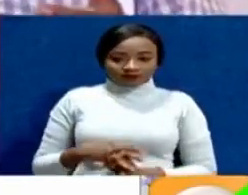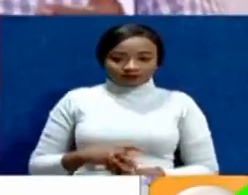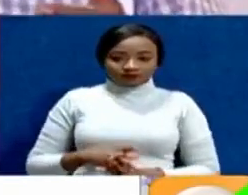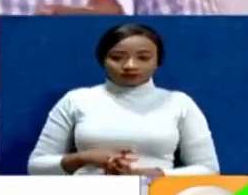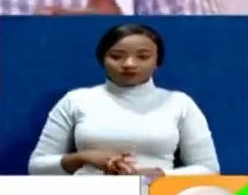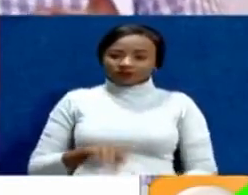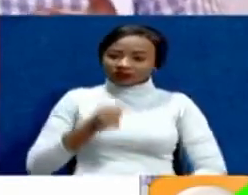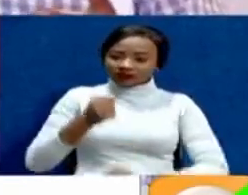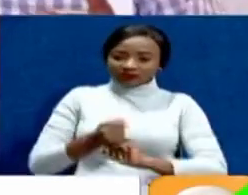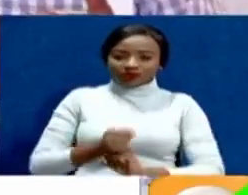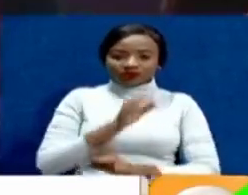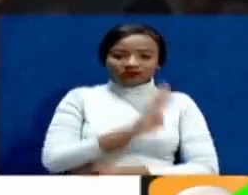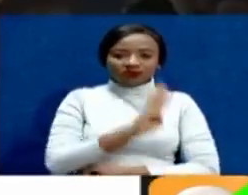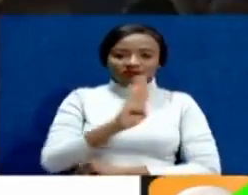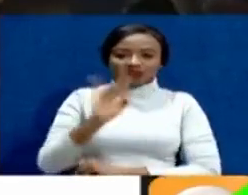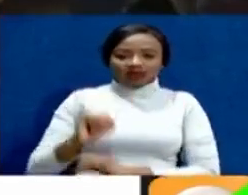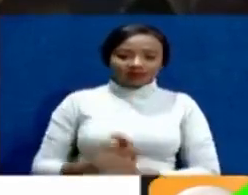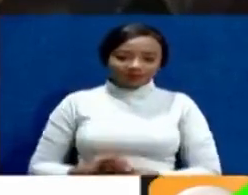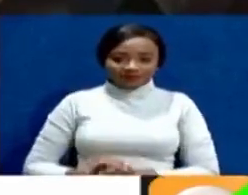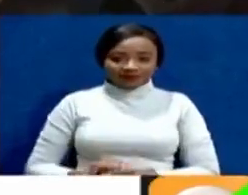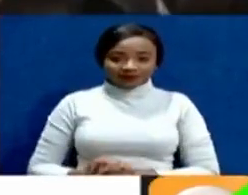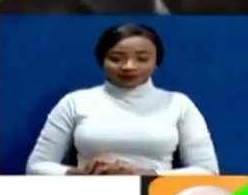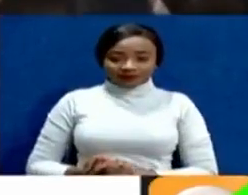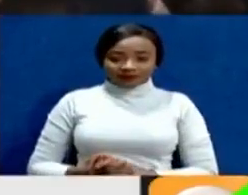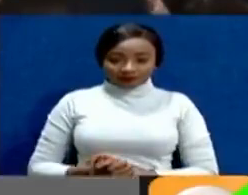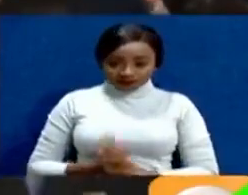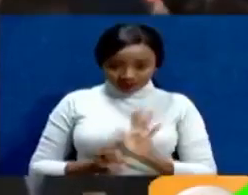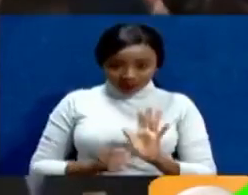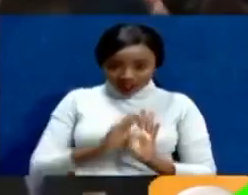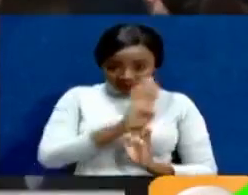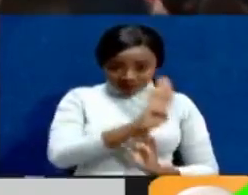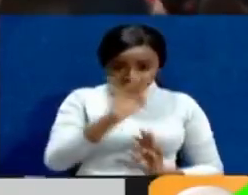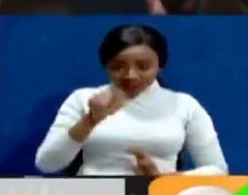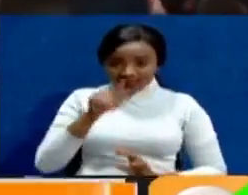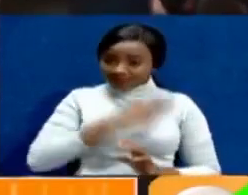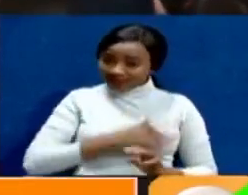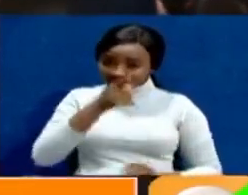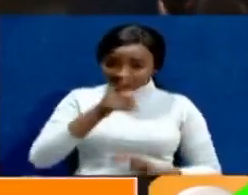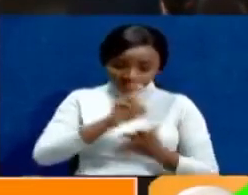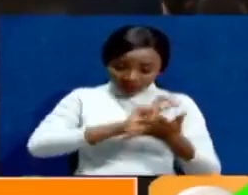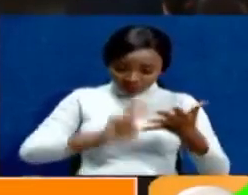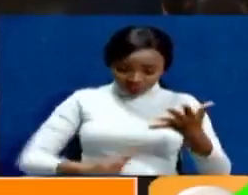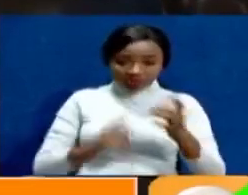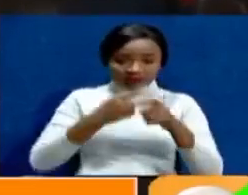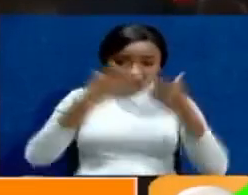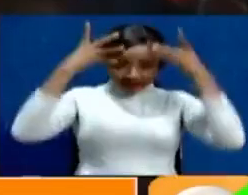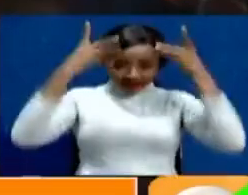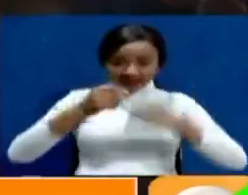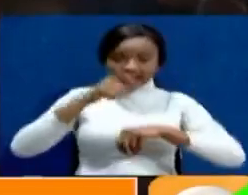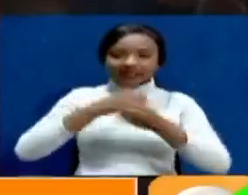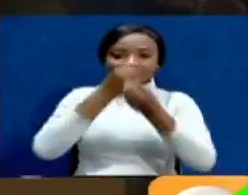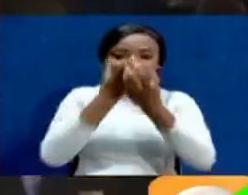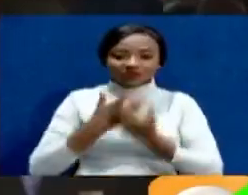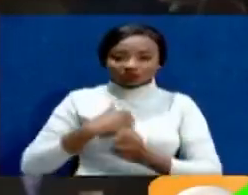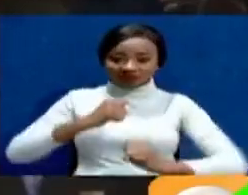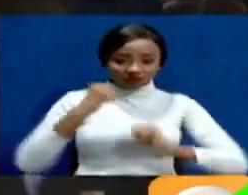na kuipigia debe ripoti hiyo. The document because about your life. So many make an informed decision because that's